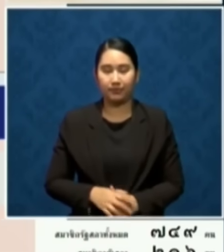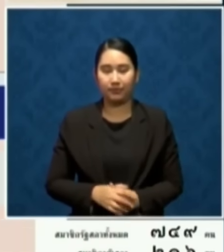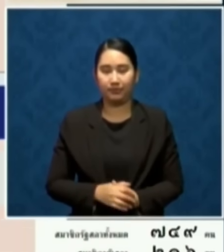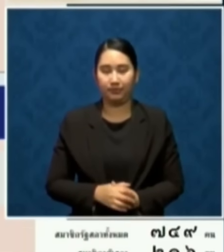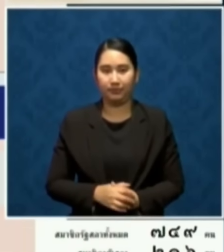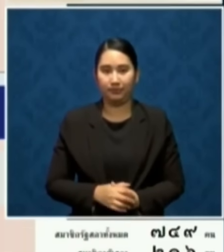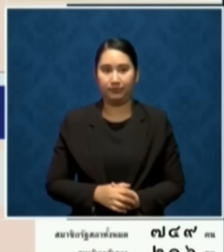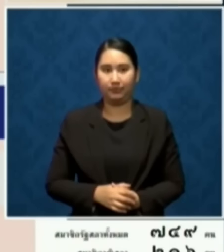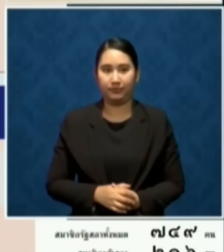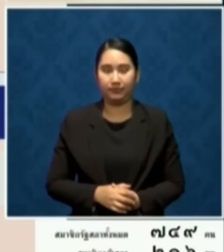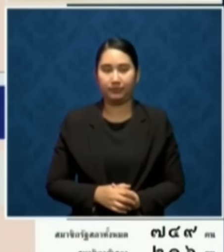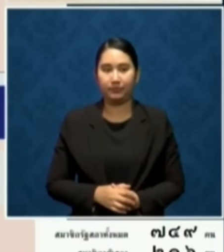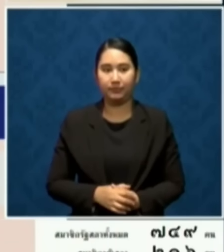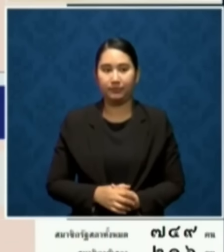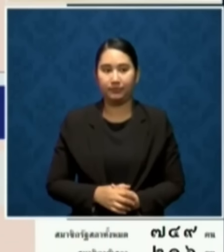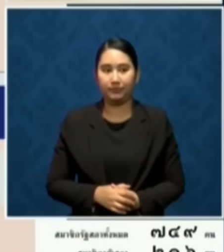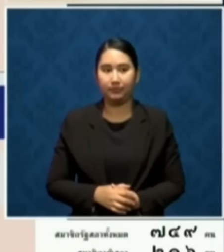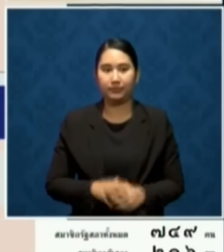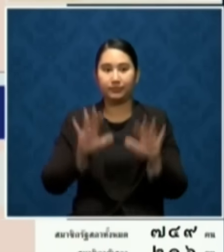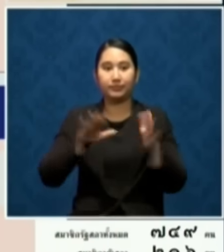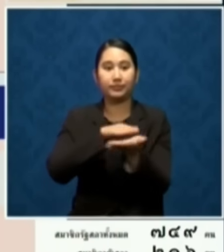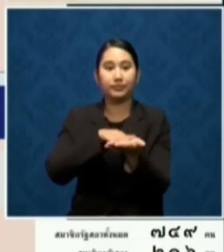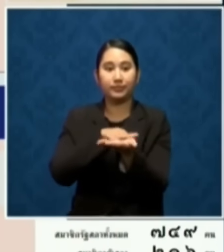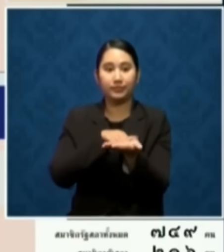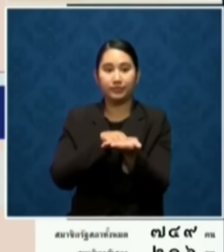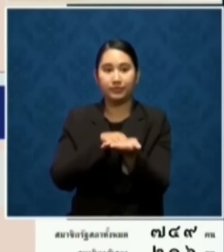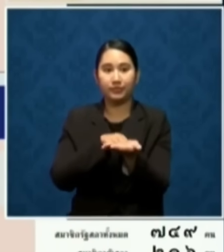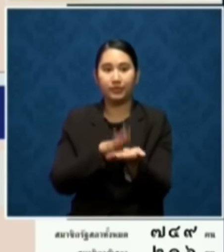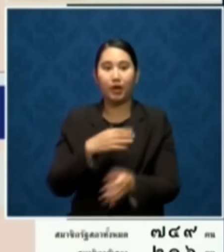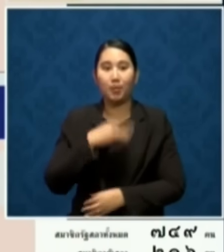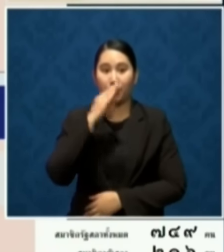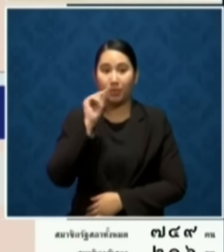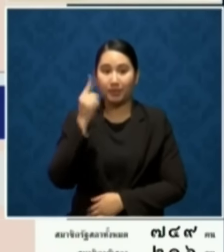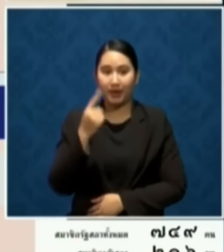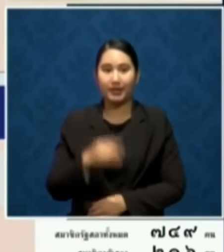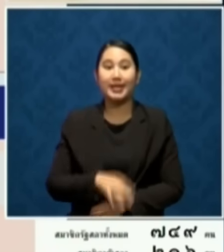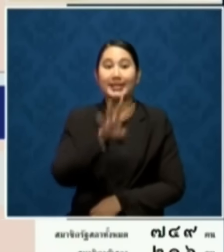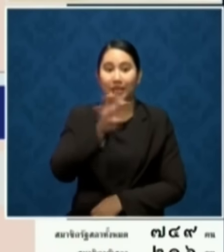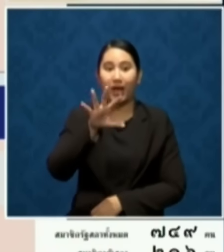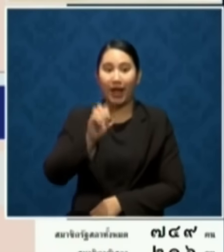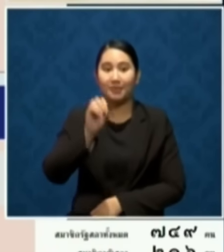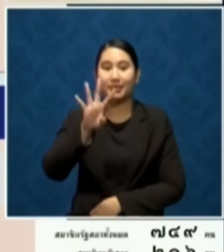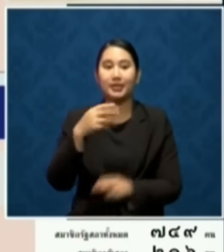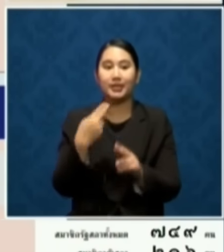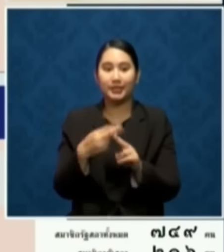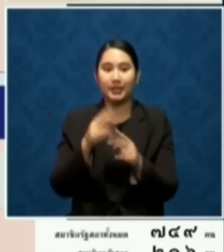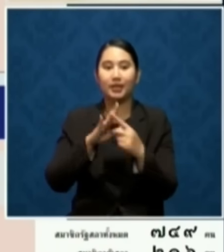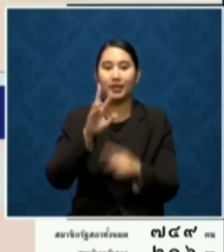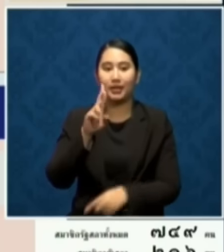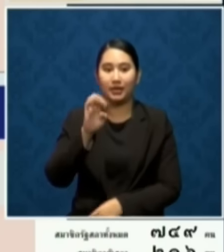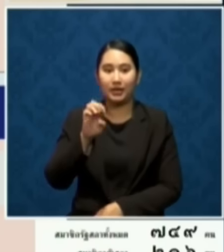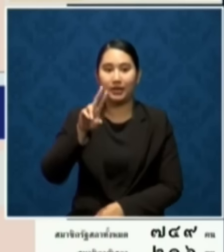เสียงนะคะที่เห็นด้วยแล้วก็70เสียงที่ไม่เห็นด้วยแล้วก็มีการงดออกเสียง17นะคะขออนุญ